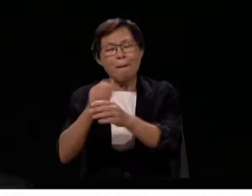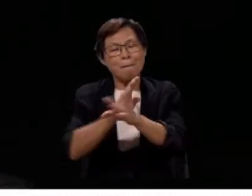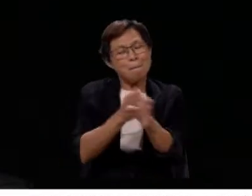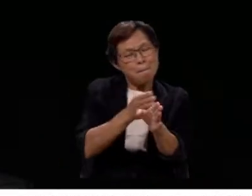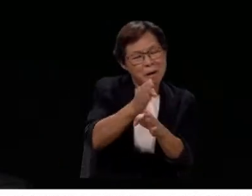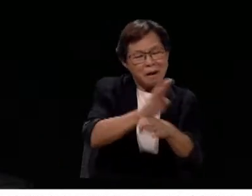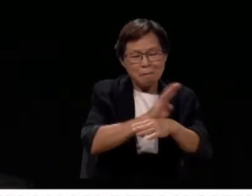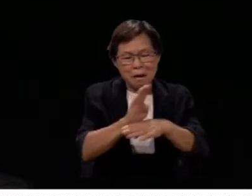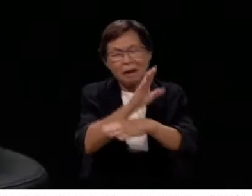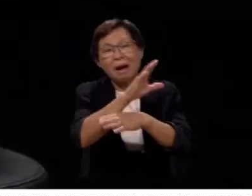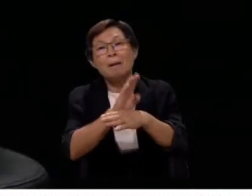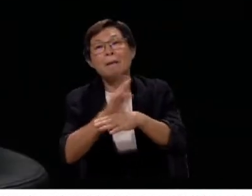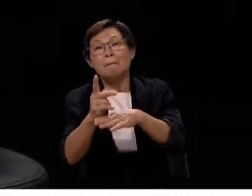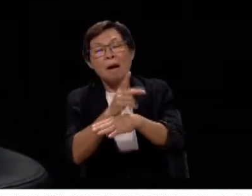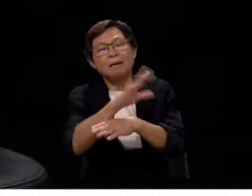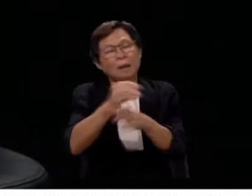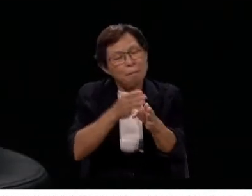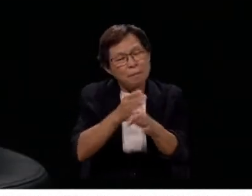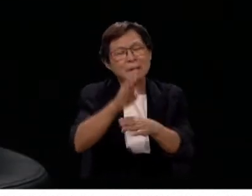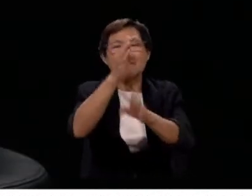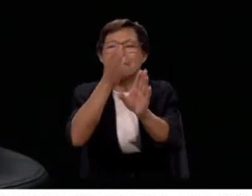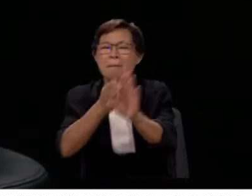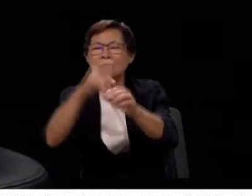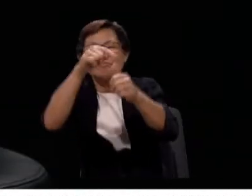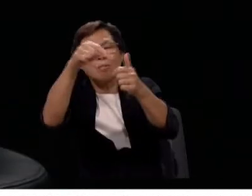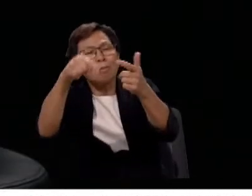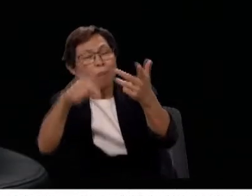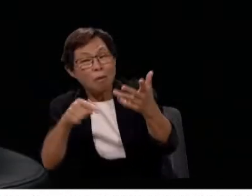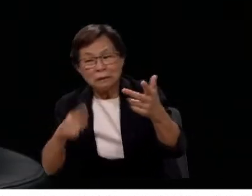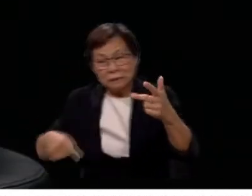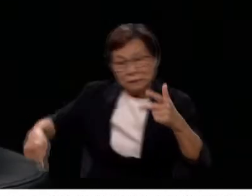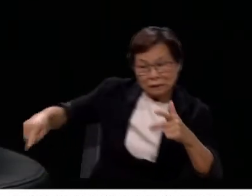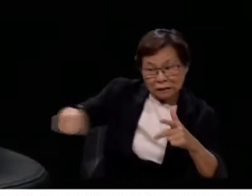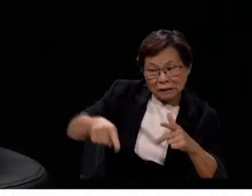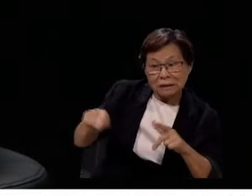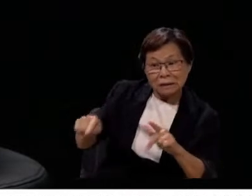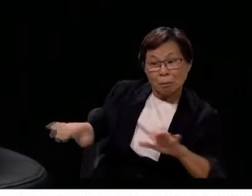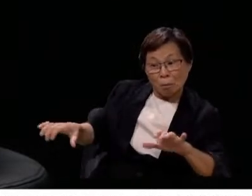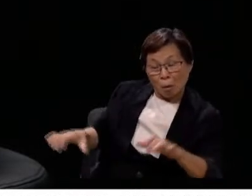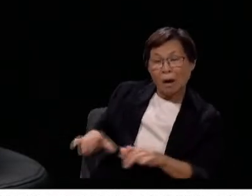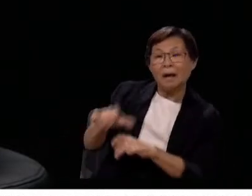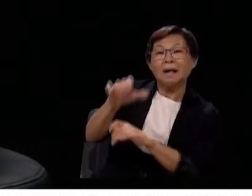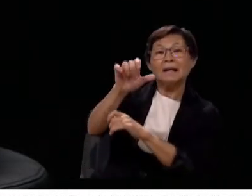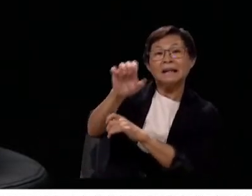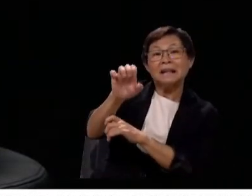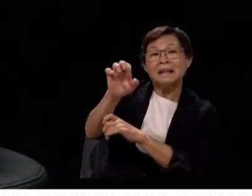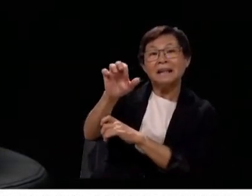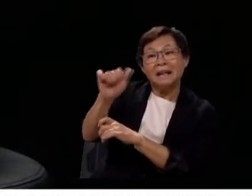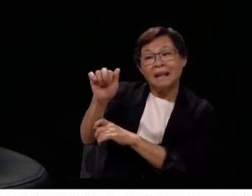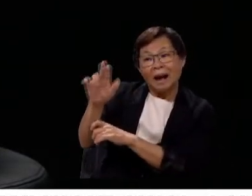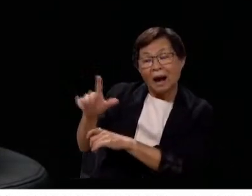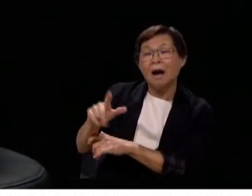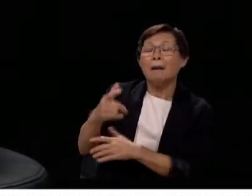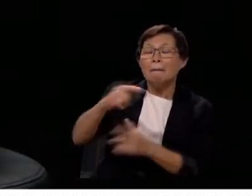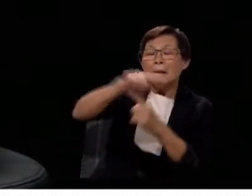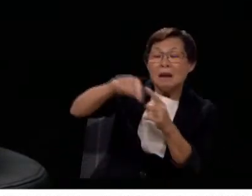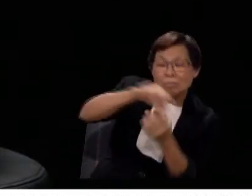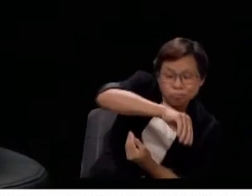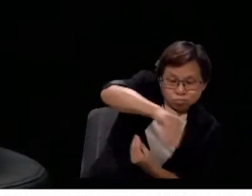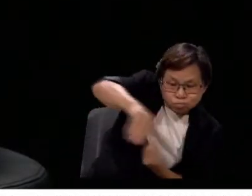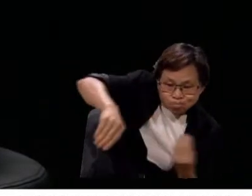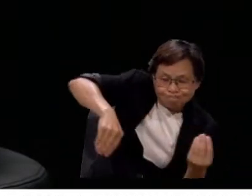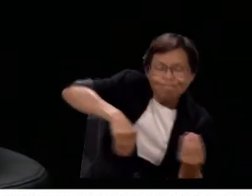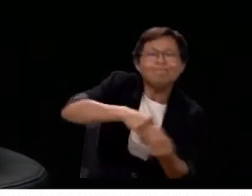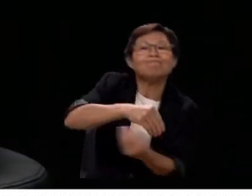ada juga dalam PBB dan bank dan sebagainya apa yang mereka lakukan ialah bila pengambilan ahli Heh